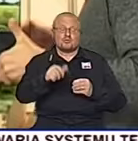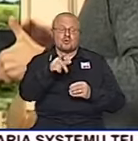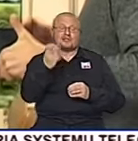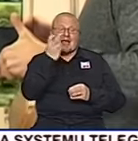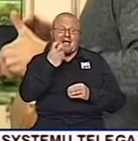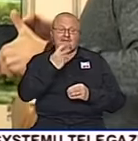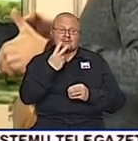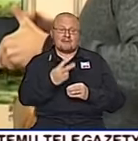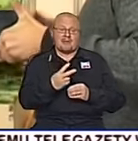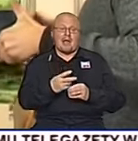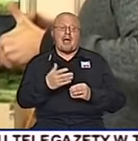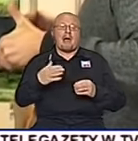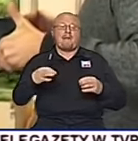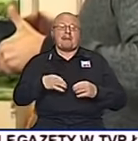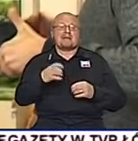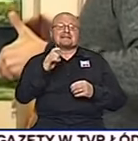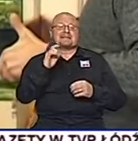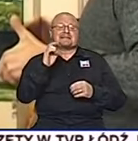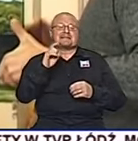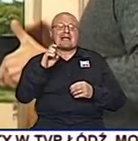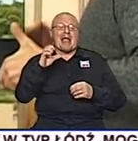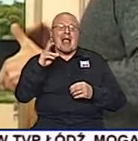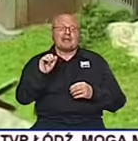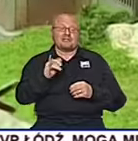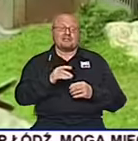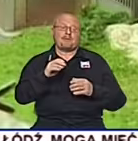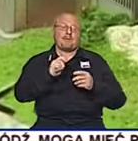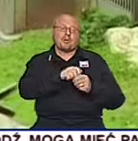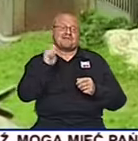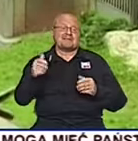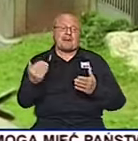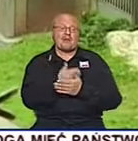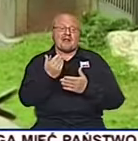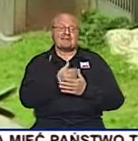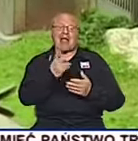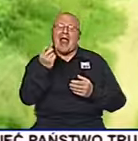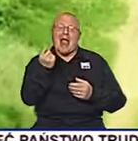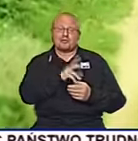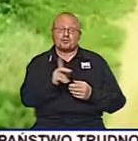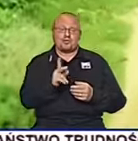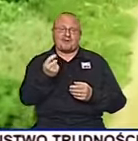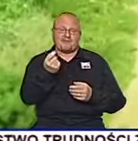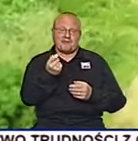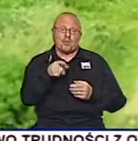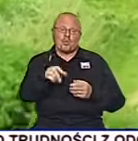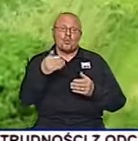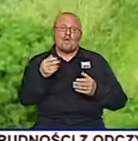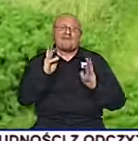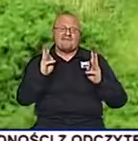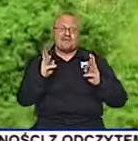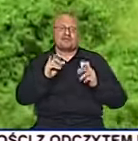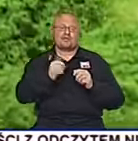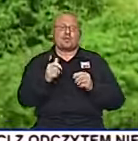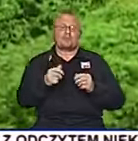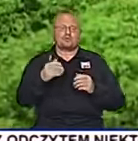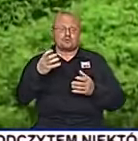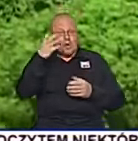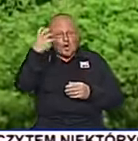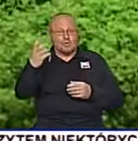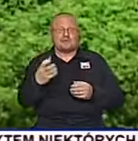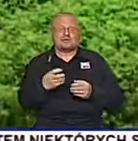Daniel Skarżyński poświęca modelarstwu każdą wolną chwilę. Jak mówi, tu najważniejsze są zdolności manualne i cierpliwość.